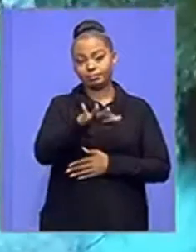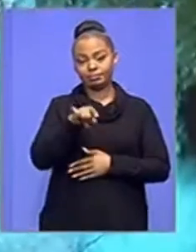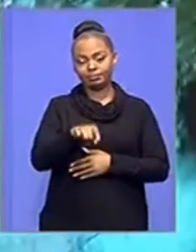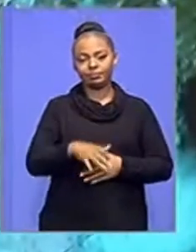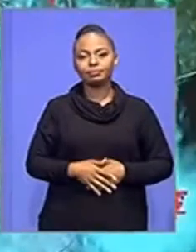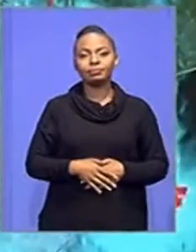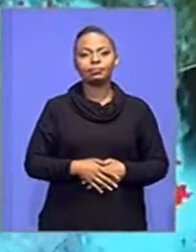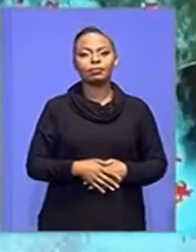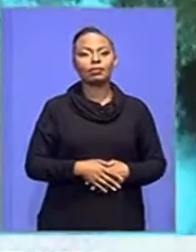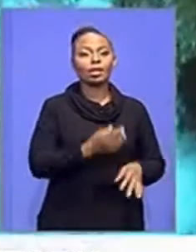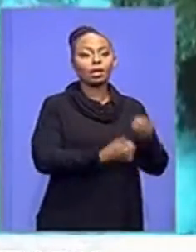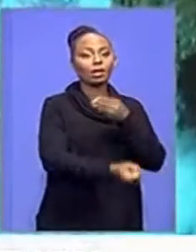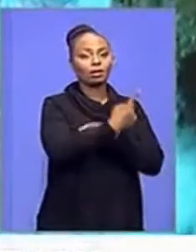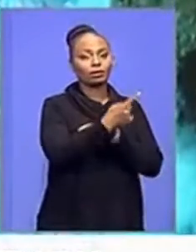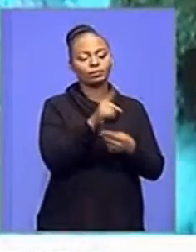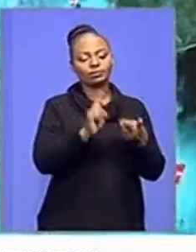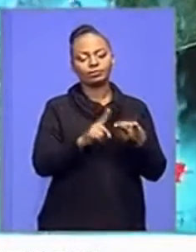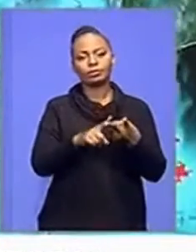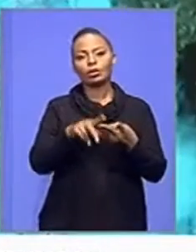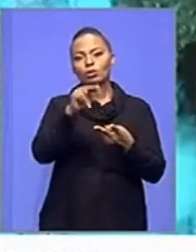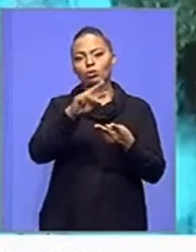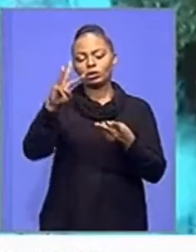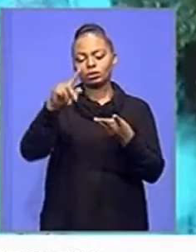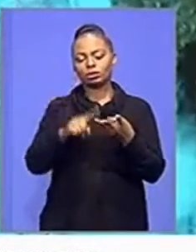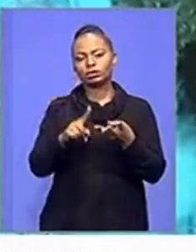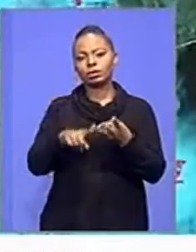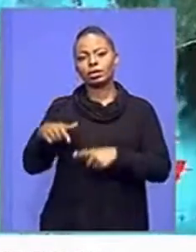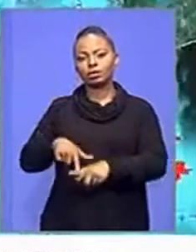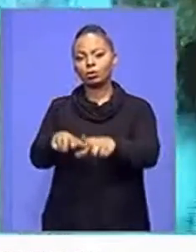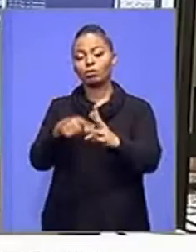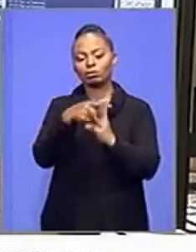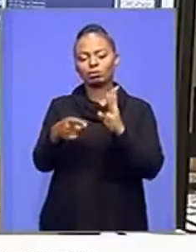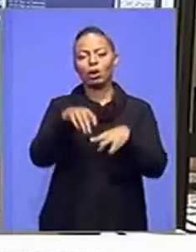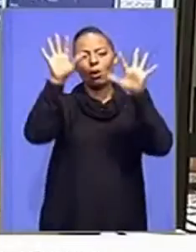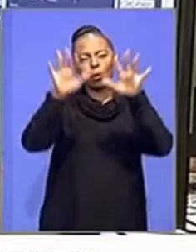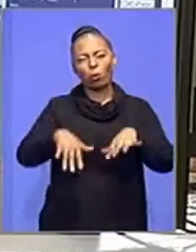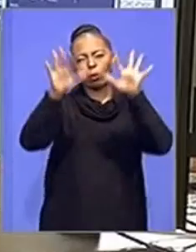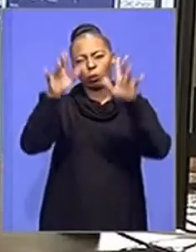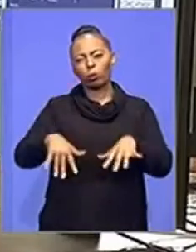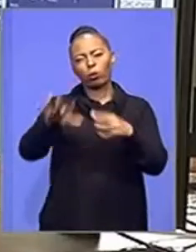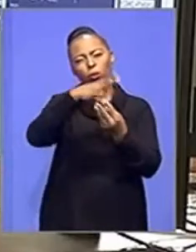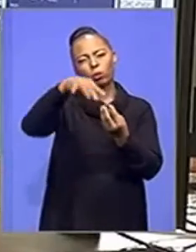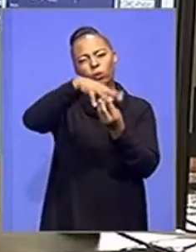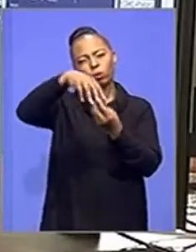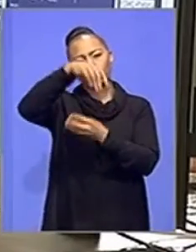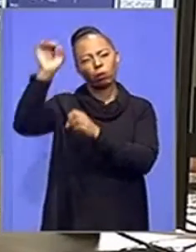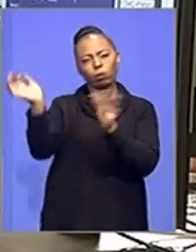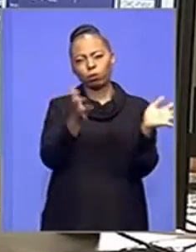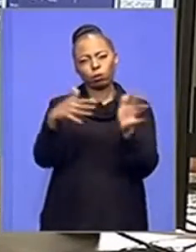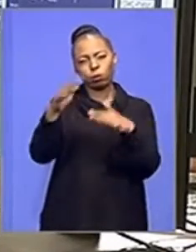Mpumalanga, Limpopo le Northwest di amilwe ke dipula tse di maatla tsa Eloise. Seno ke le fa dipula tseo di